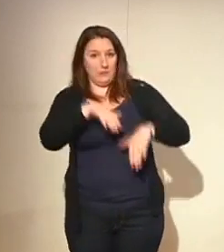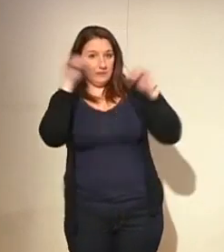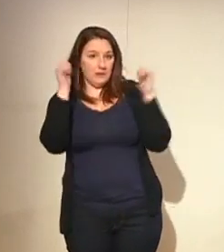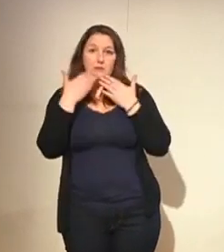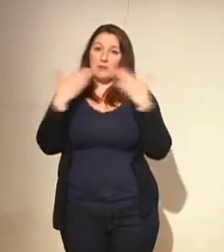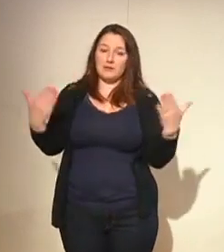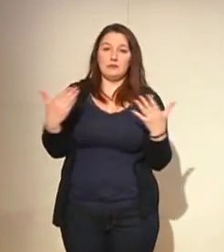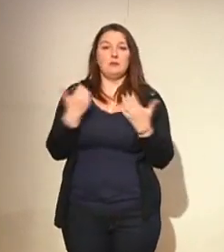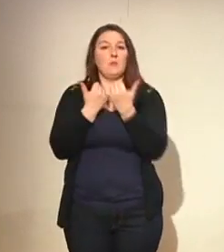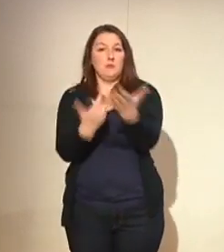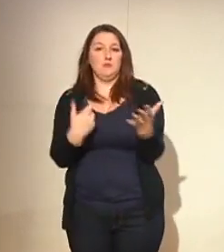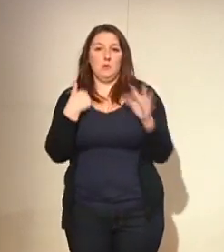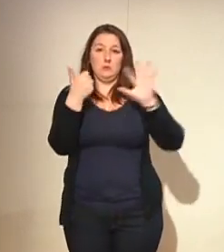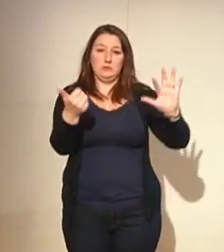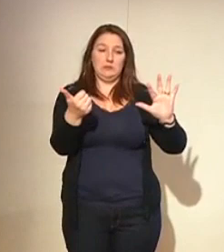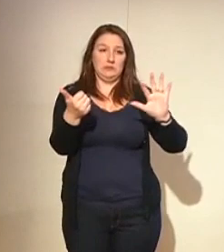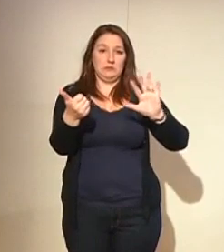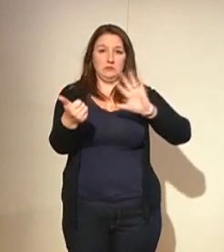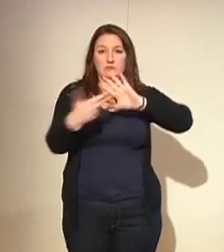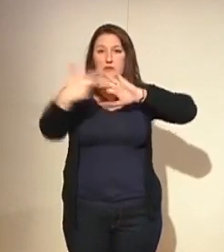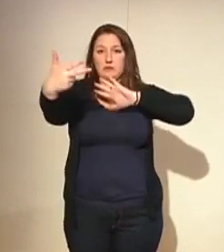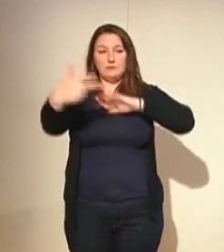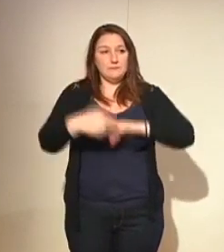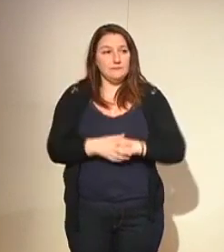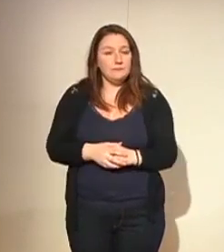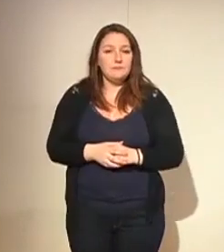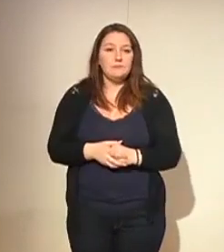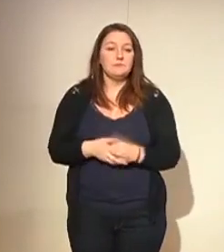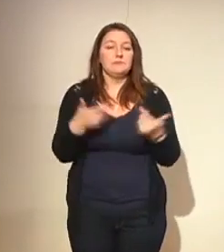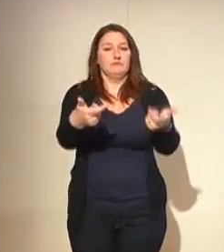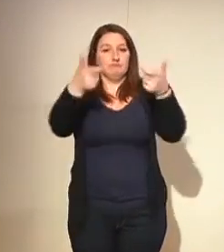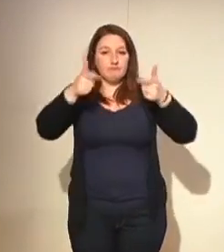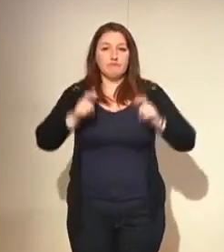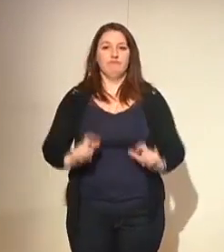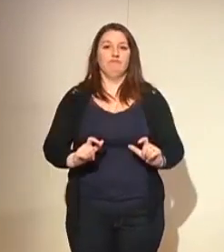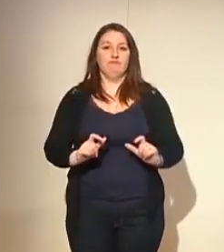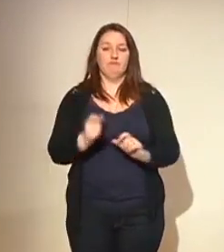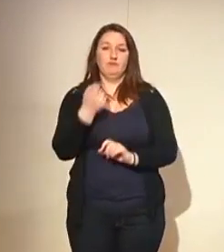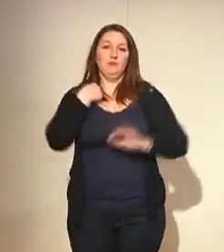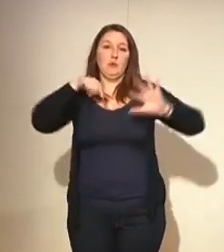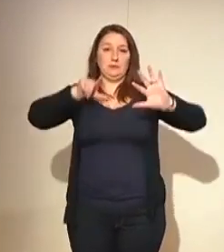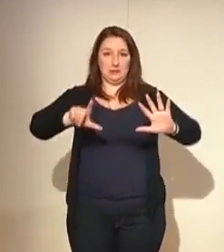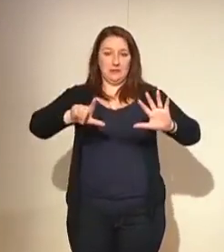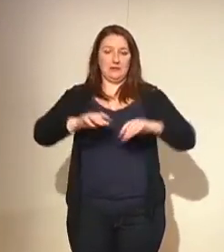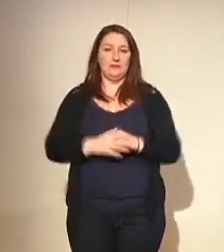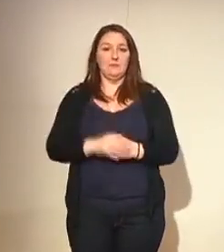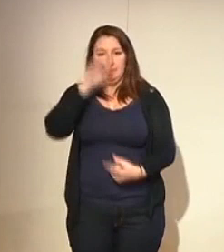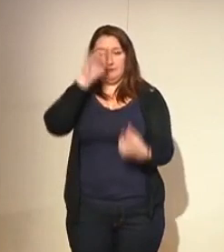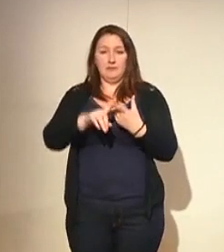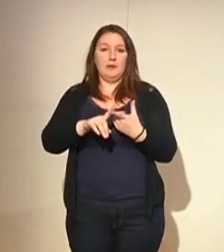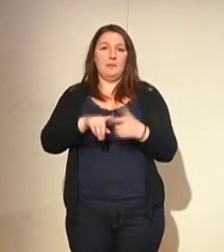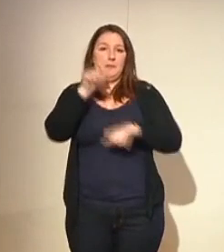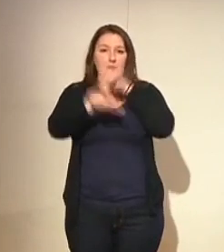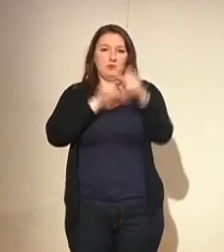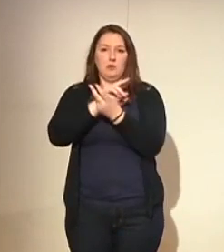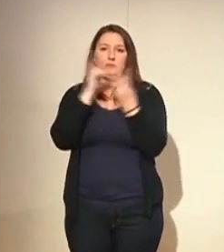délibération numéro 6 est donc adopté et nous abordons la délibération numéro 7 relative à la désignation des